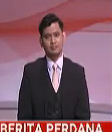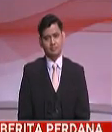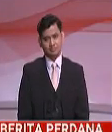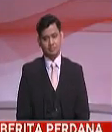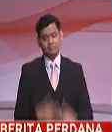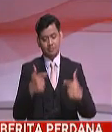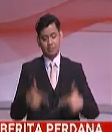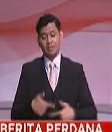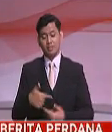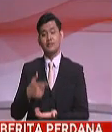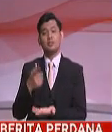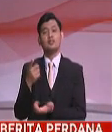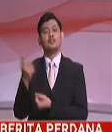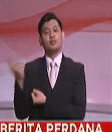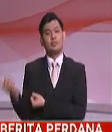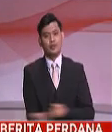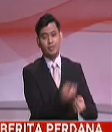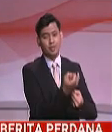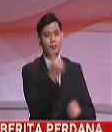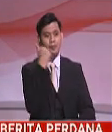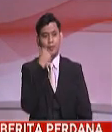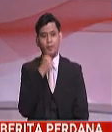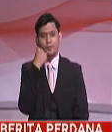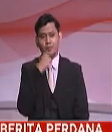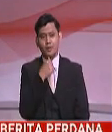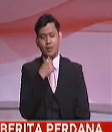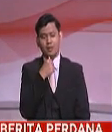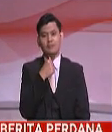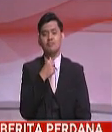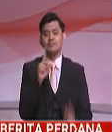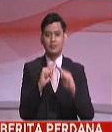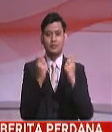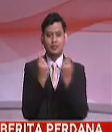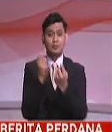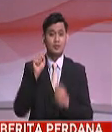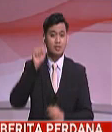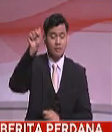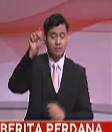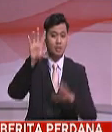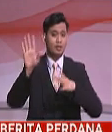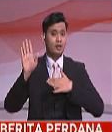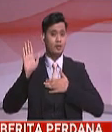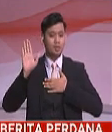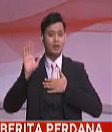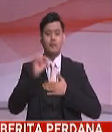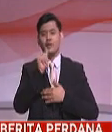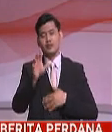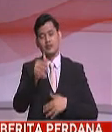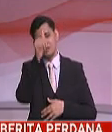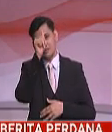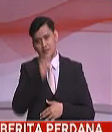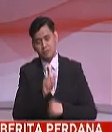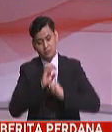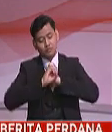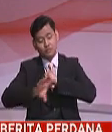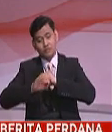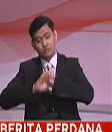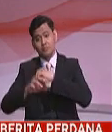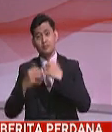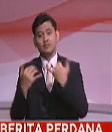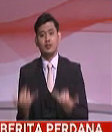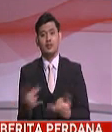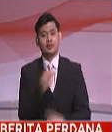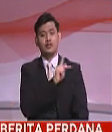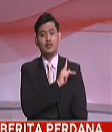Menjelang Liga Hoki Wanita Malaysia 2021, skuad Sabah akui mereka kini sudah tidak sabar untuk memulakan kempen musim ini.